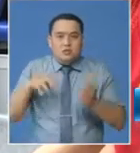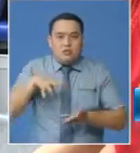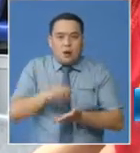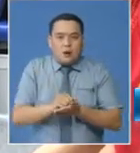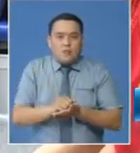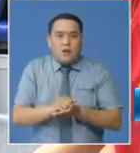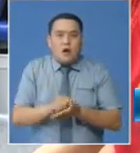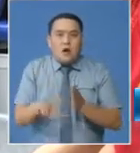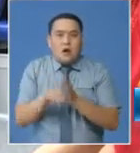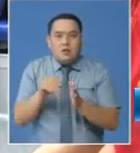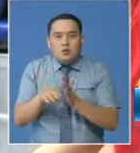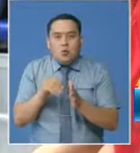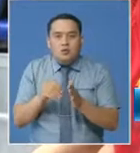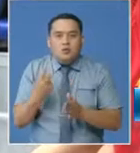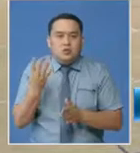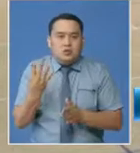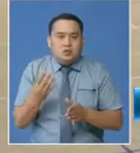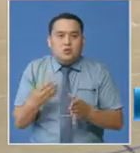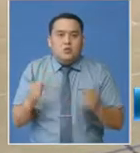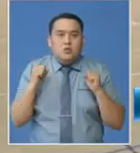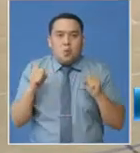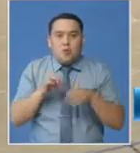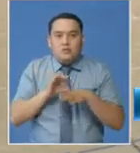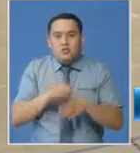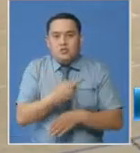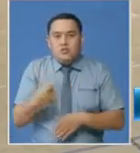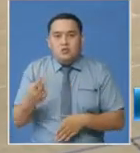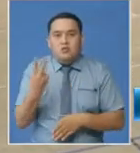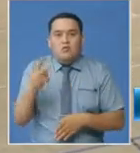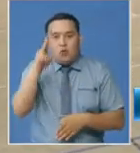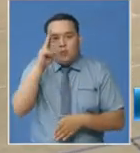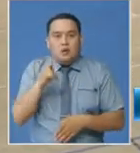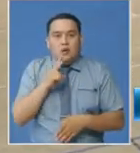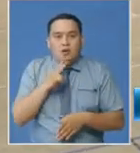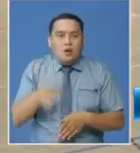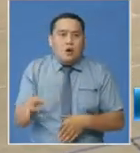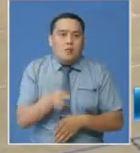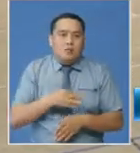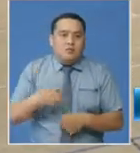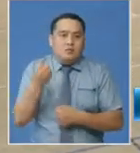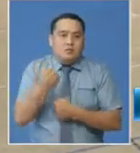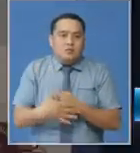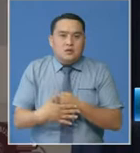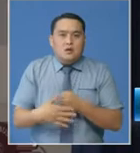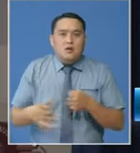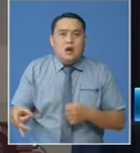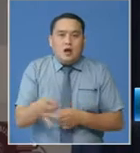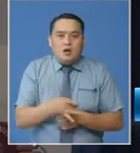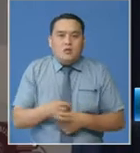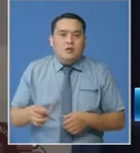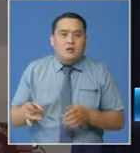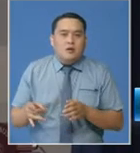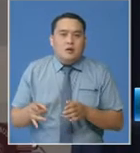спортом. Отборочные туры по 4 видам спорта пройдут в течение 2 месяцев не только в областном центре, но и в 6 районах нашего